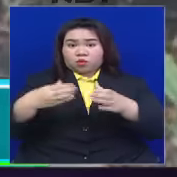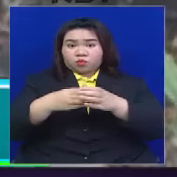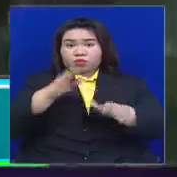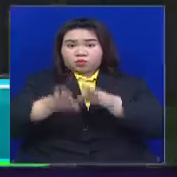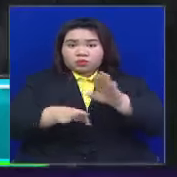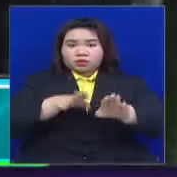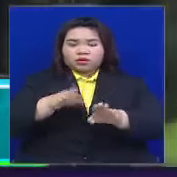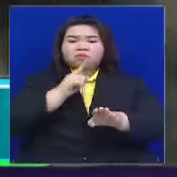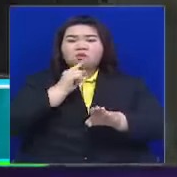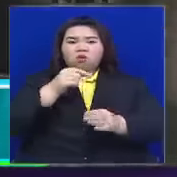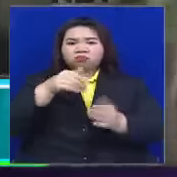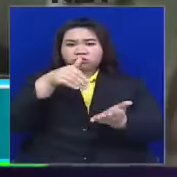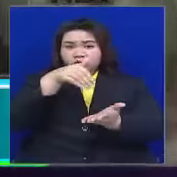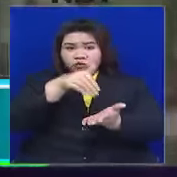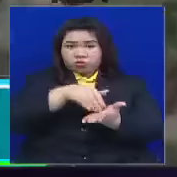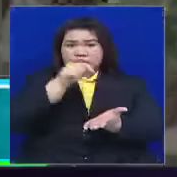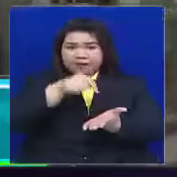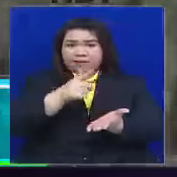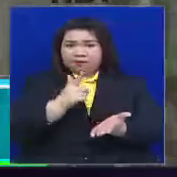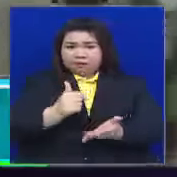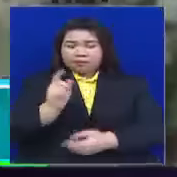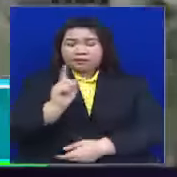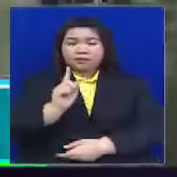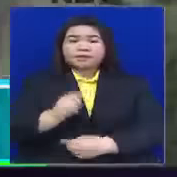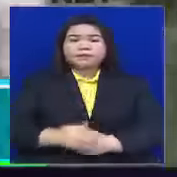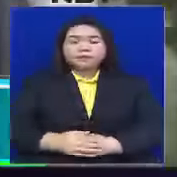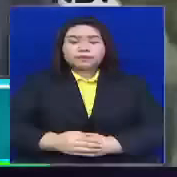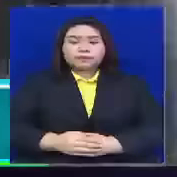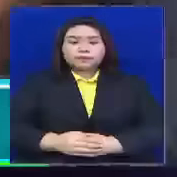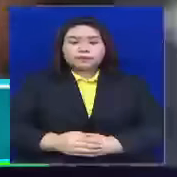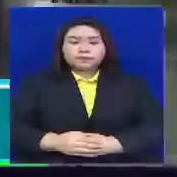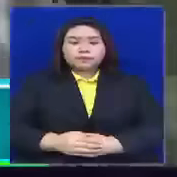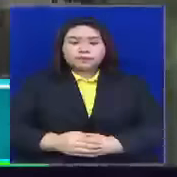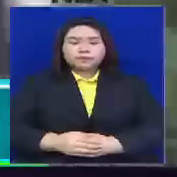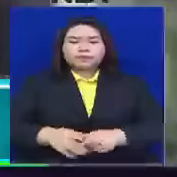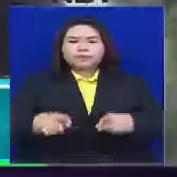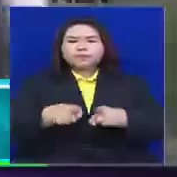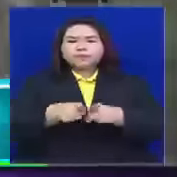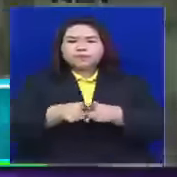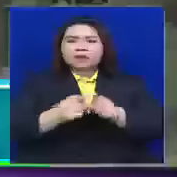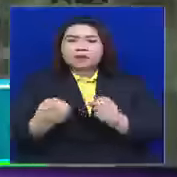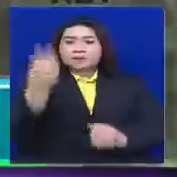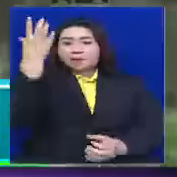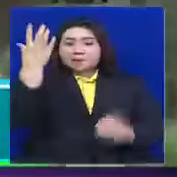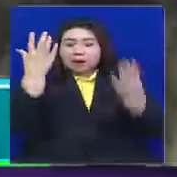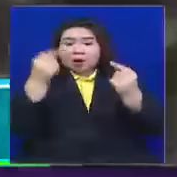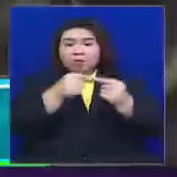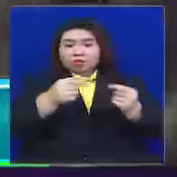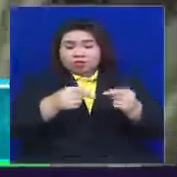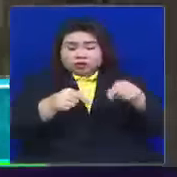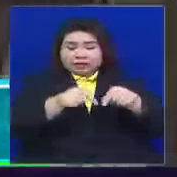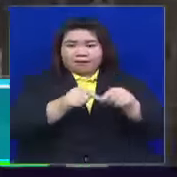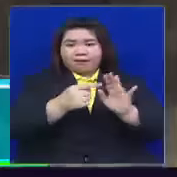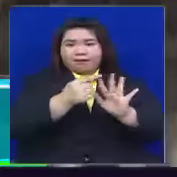าจุดที่หลักๆตอนนี้เราคาดกันก็คือป่านะครับรอยต่อเขาวงเขาชะเปาเนี่ย